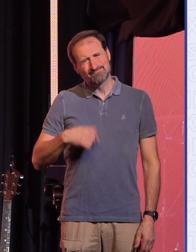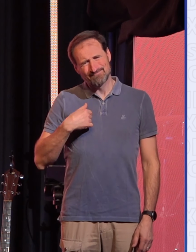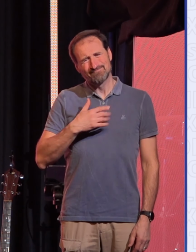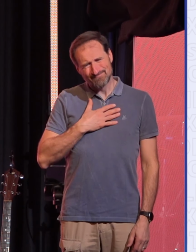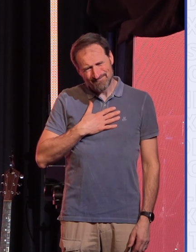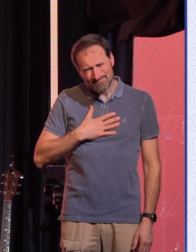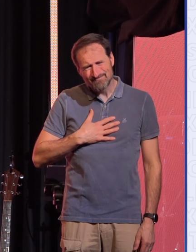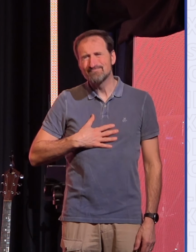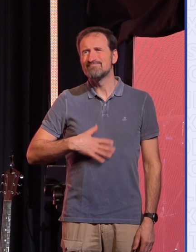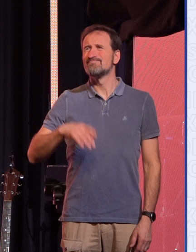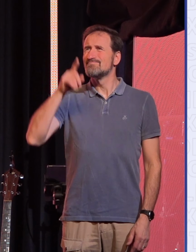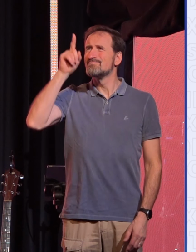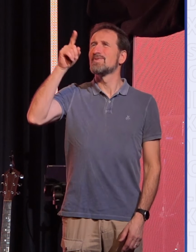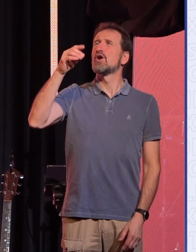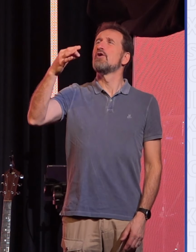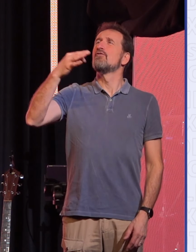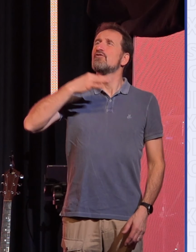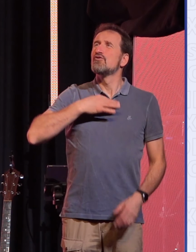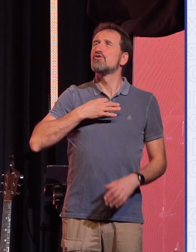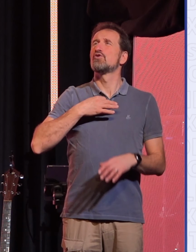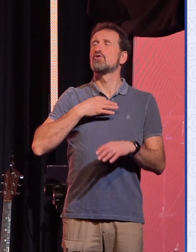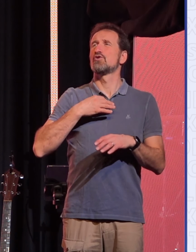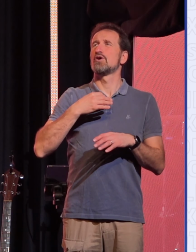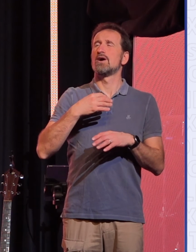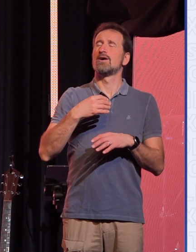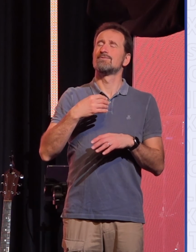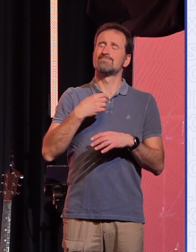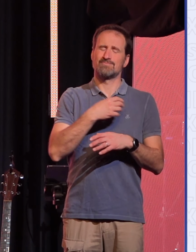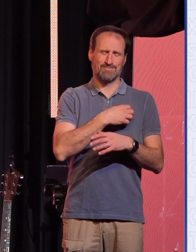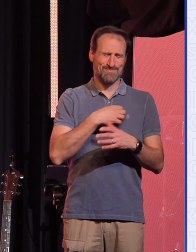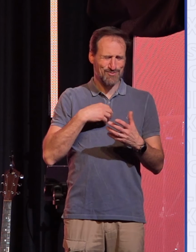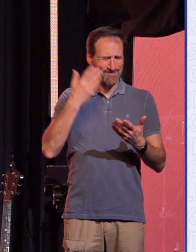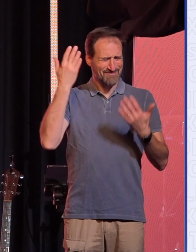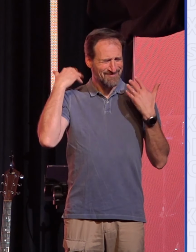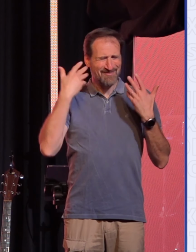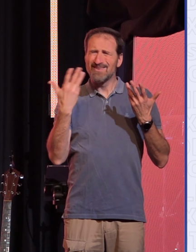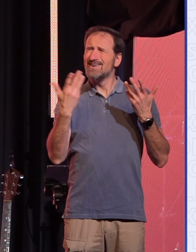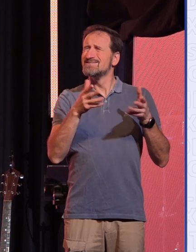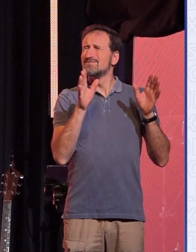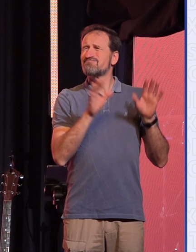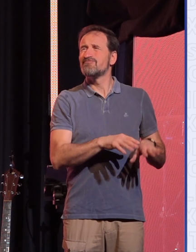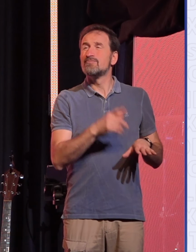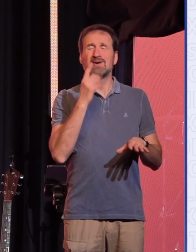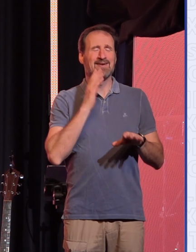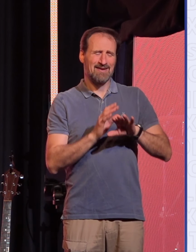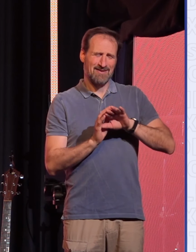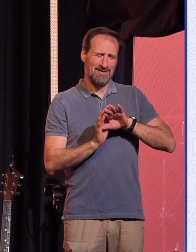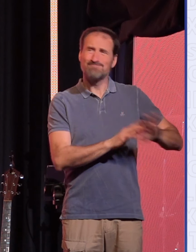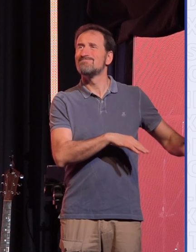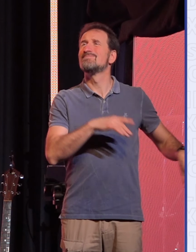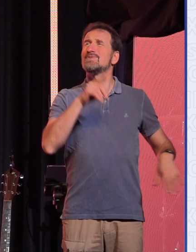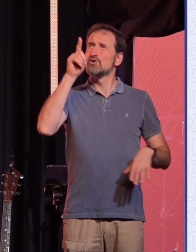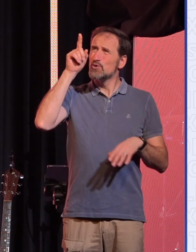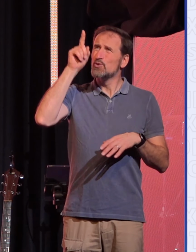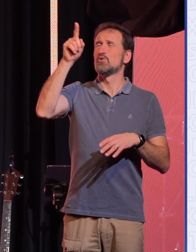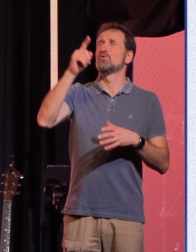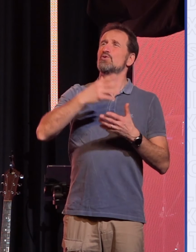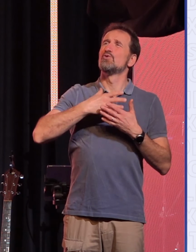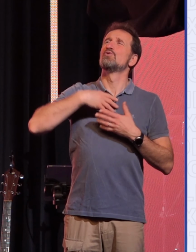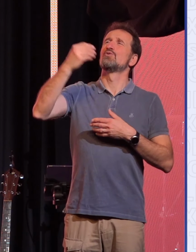möchtest, dann lade ich dich ein, einfach mir ein kurzes Handzeichen zu geben und dann werden wir gemeinsam ein Gebet sprechen.